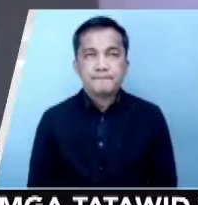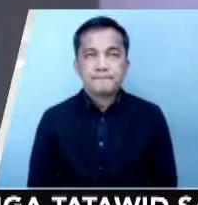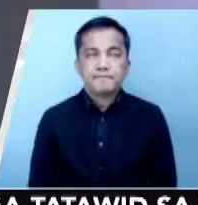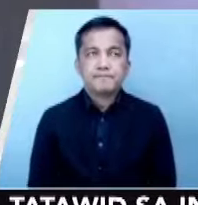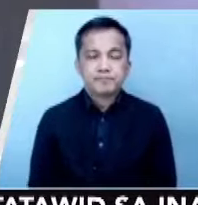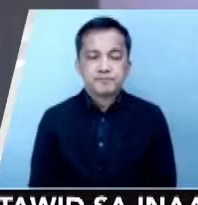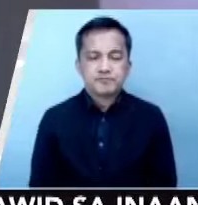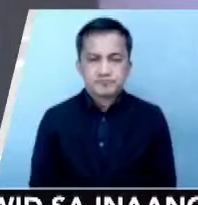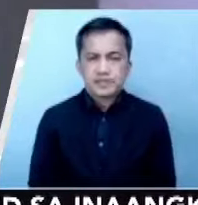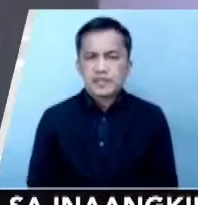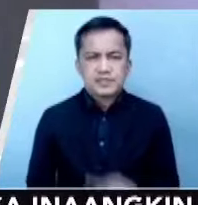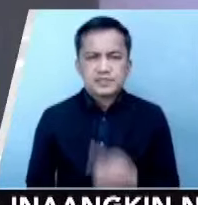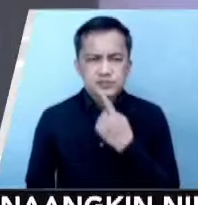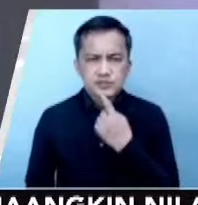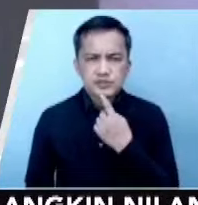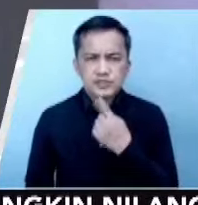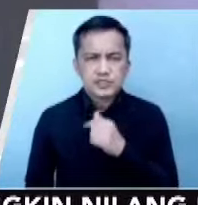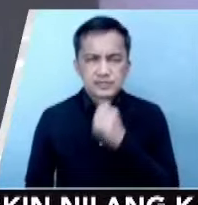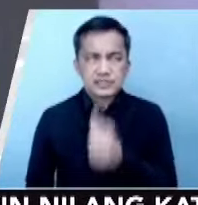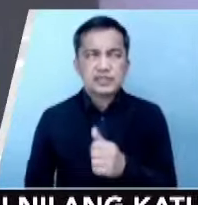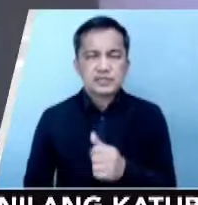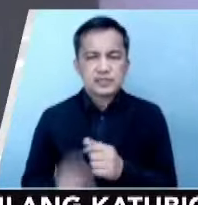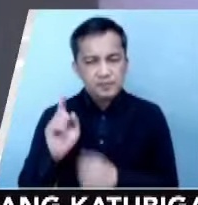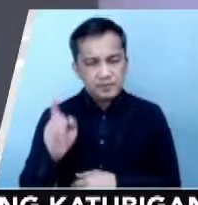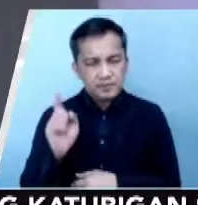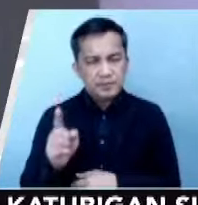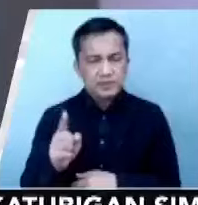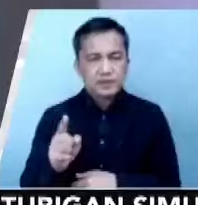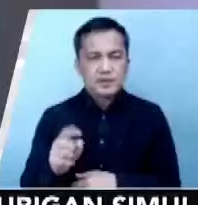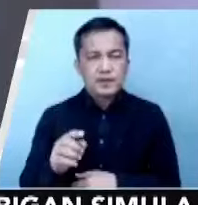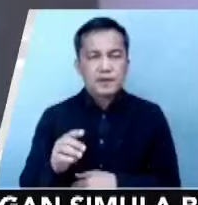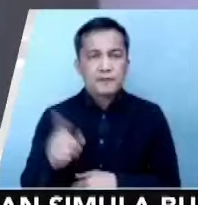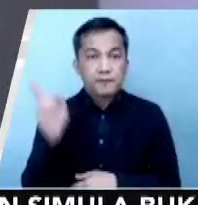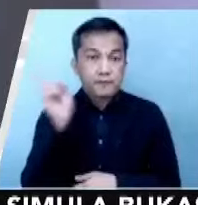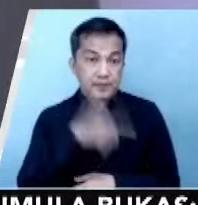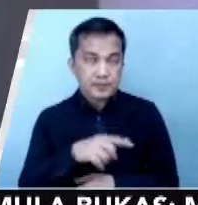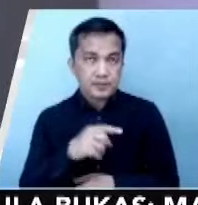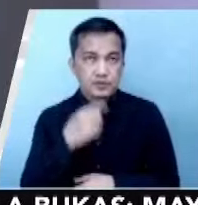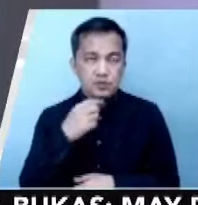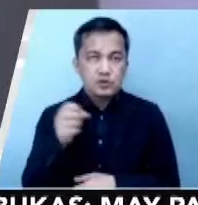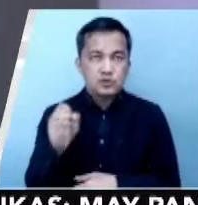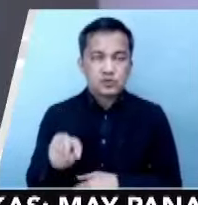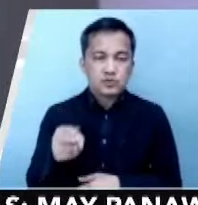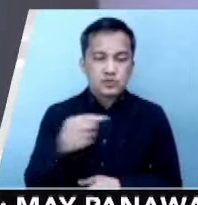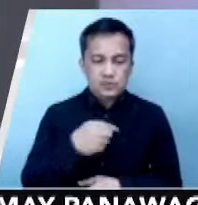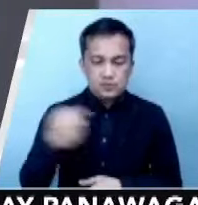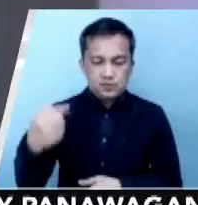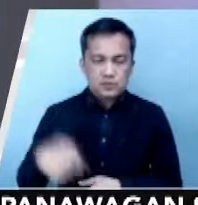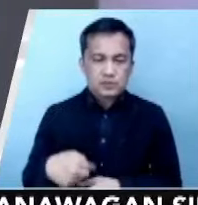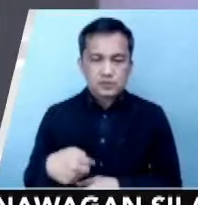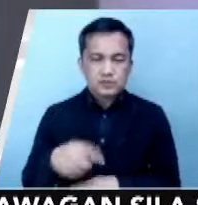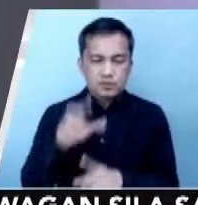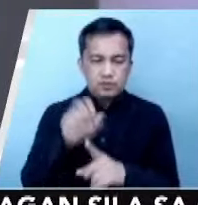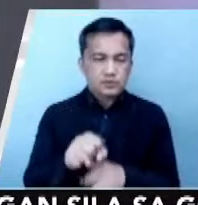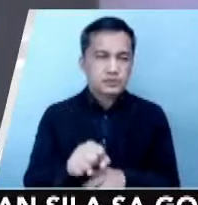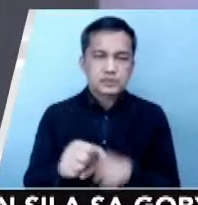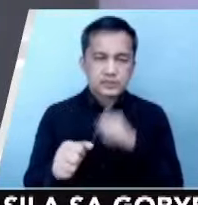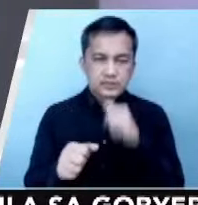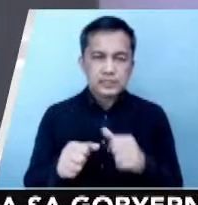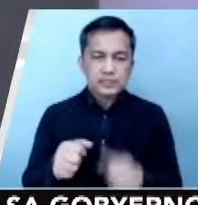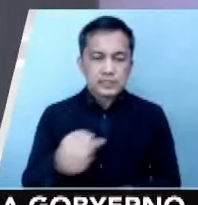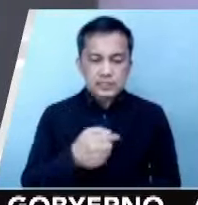seryoso at hindi basta pananakot o bluff ang utos ng China na manghuli ng mga hindi-Chino